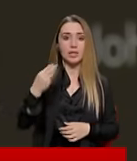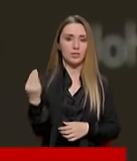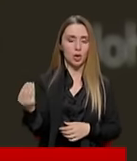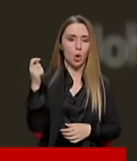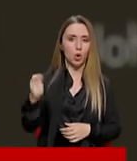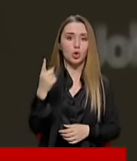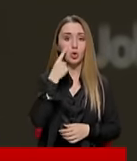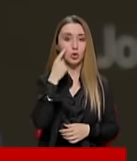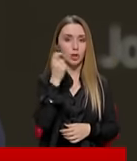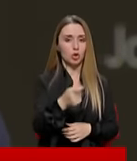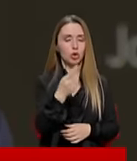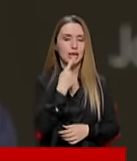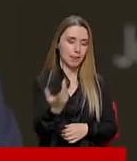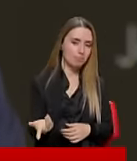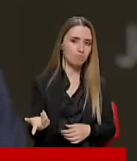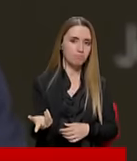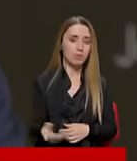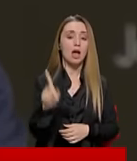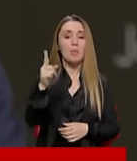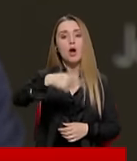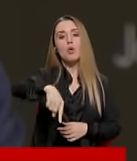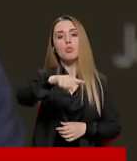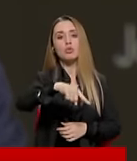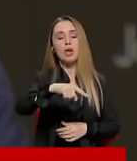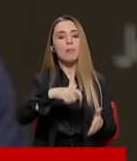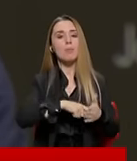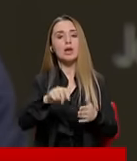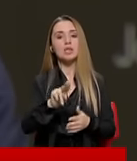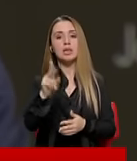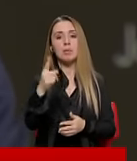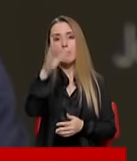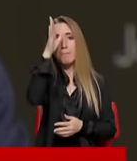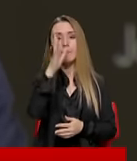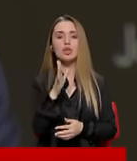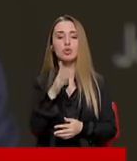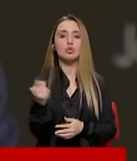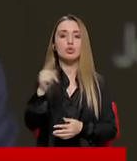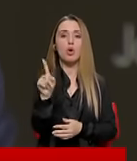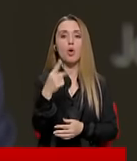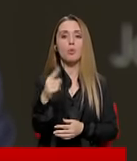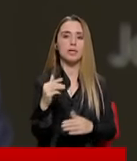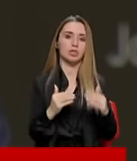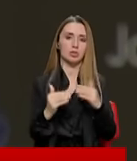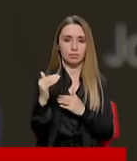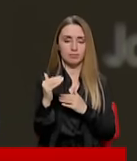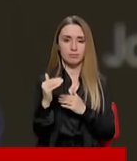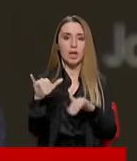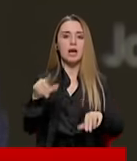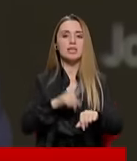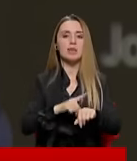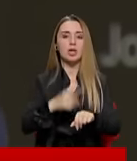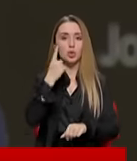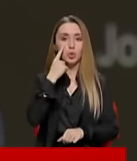veriyor hükümet veriyor diyelim Ama bunlara verilen maaş 7.500 lira sonra 10.000 liraya çıktı aynı zamanda